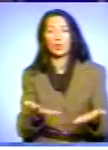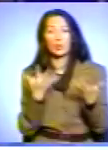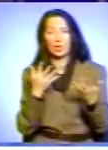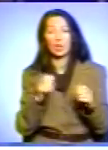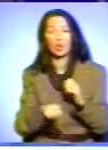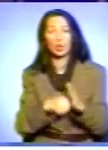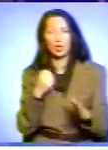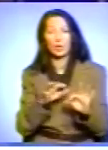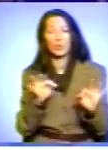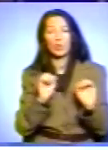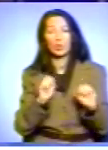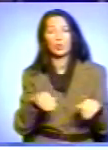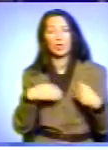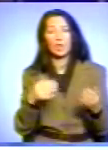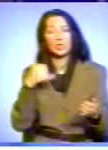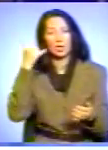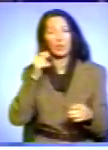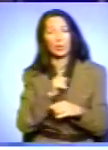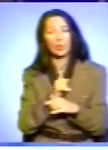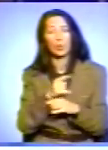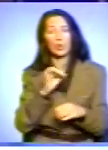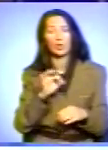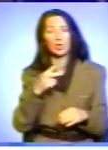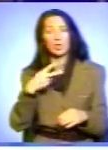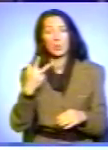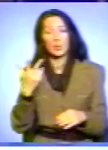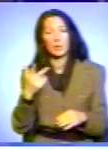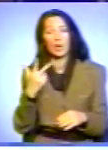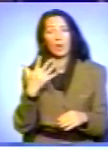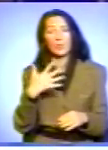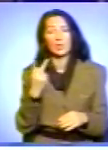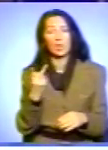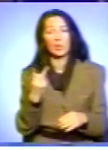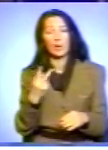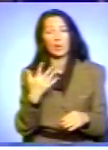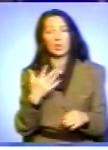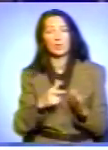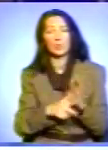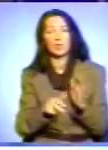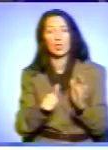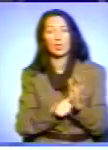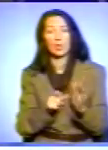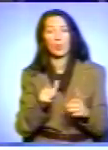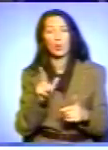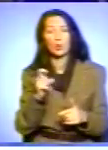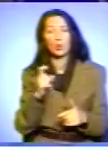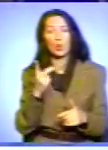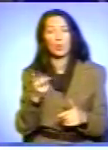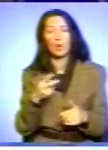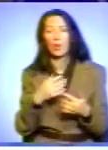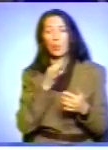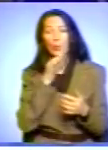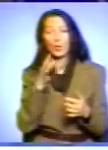телефоном у Тернополі 0352 52 38 86 або 102 у будь-який